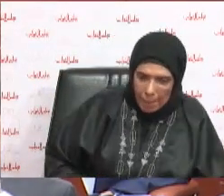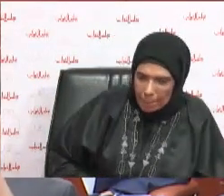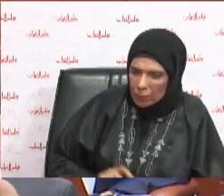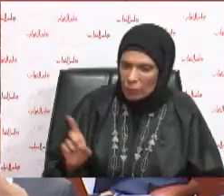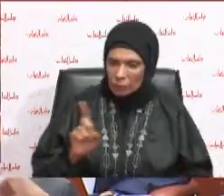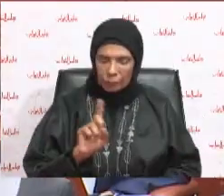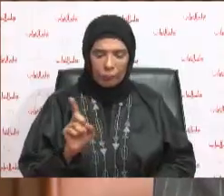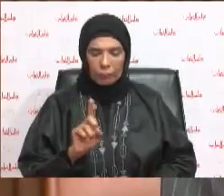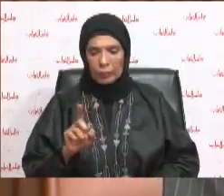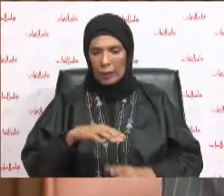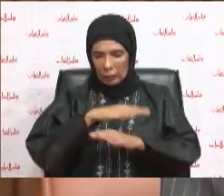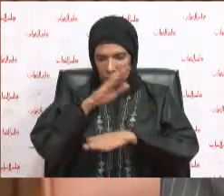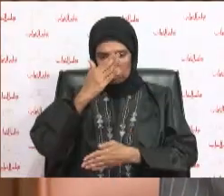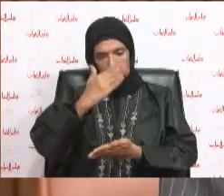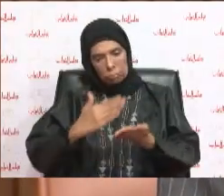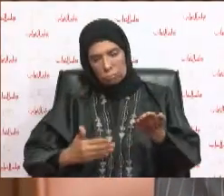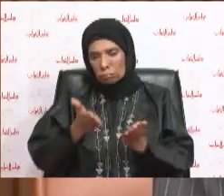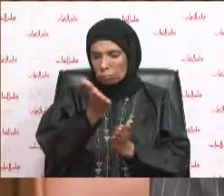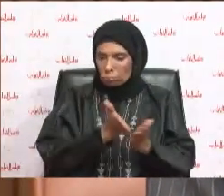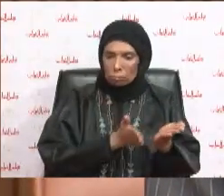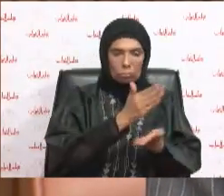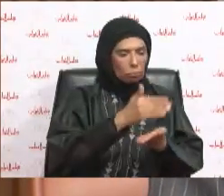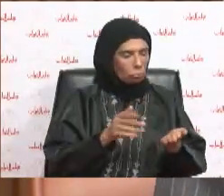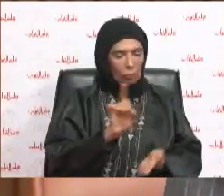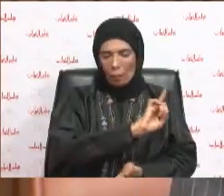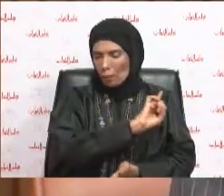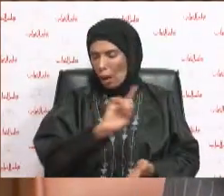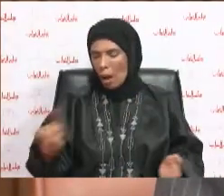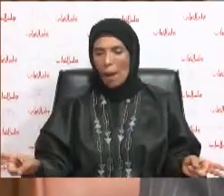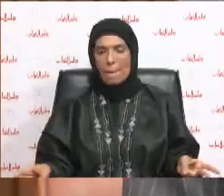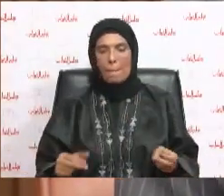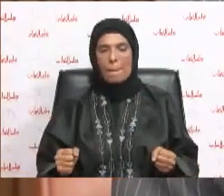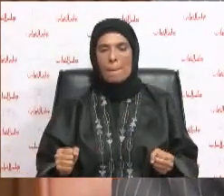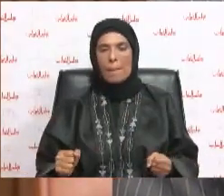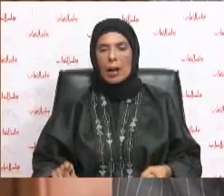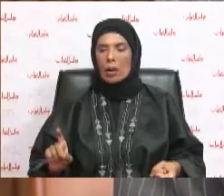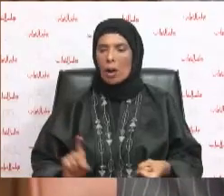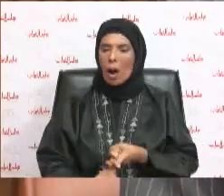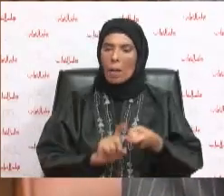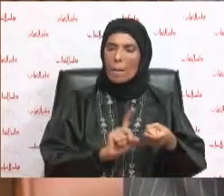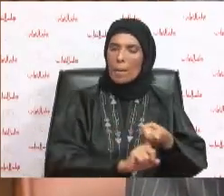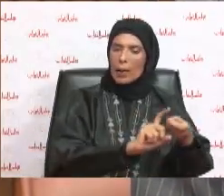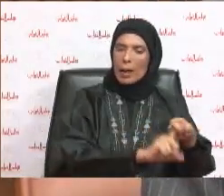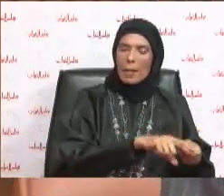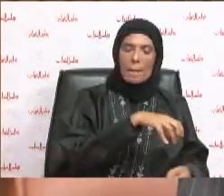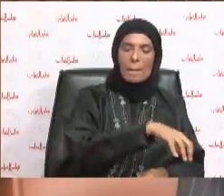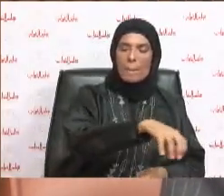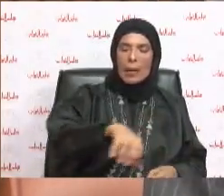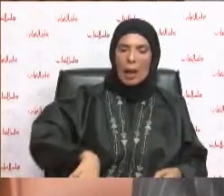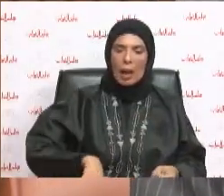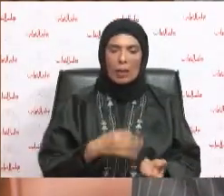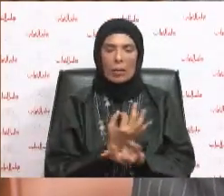نقبل إحنا يتجزأ أو يتقسم، نحب أن نكون الروابط بين هذه الدول